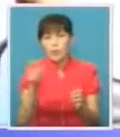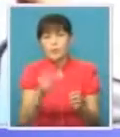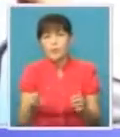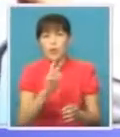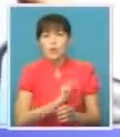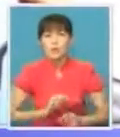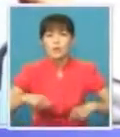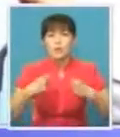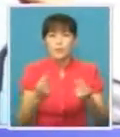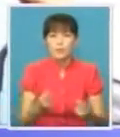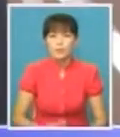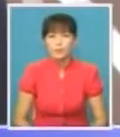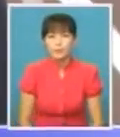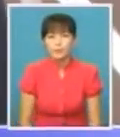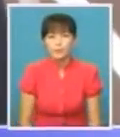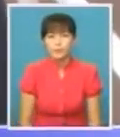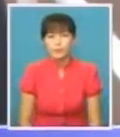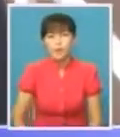қамтып отыр.